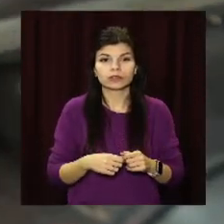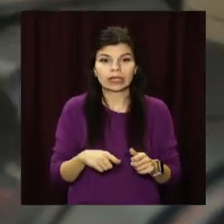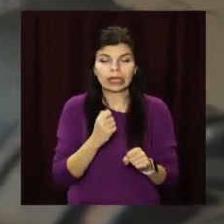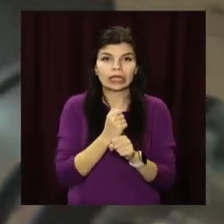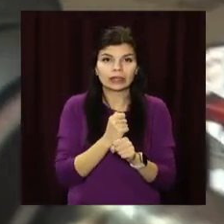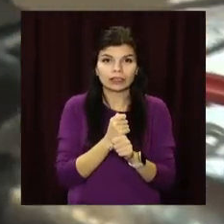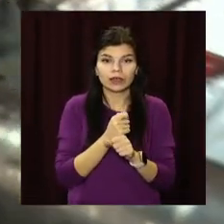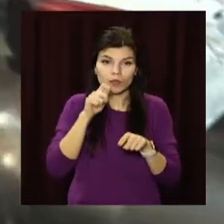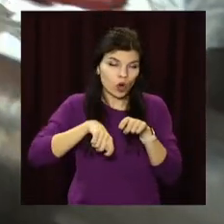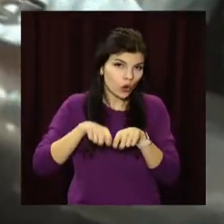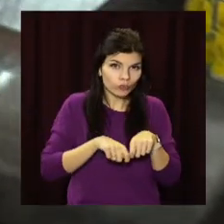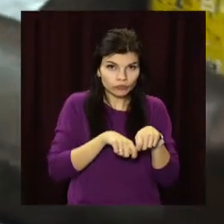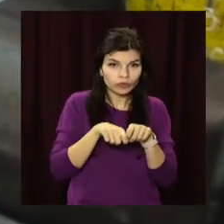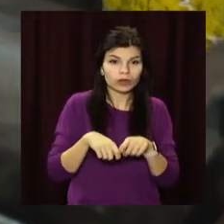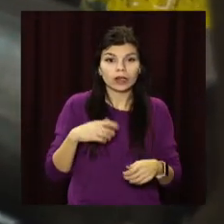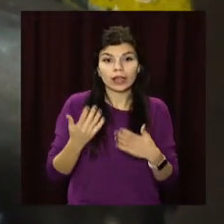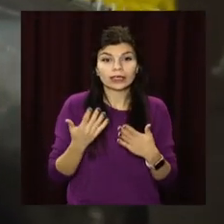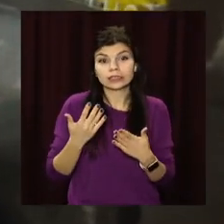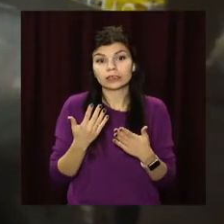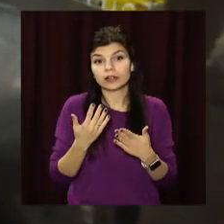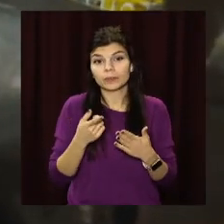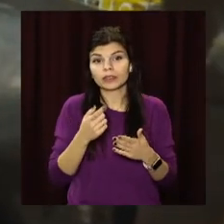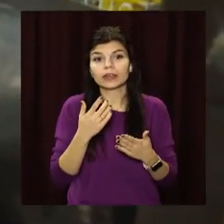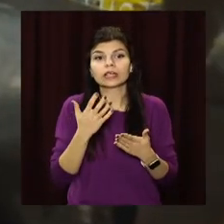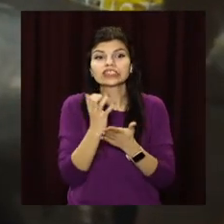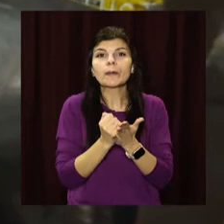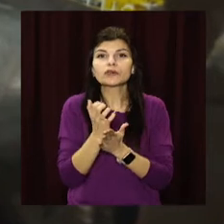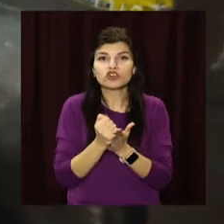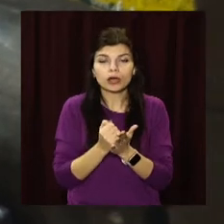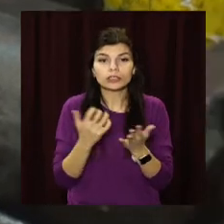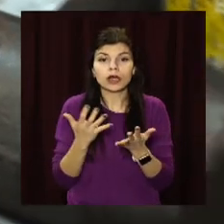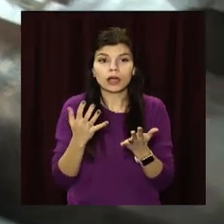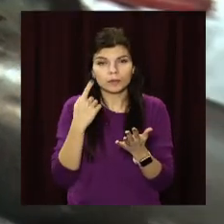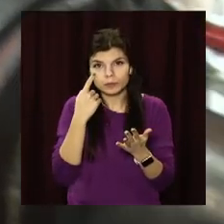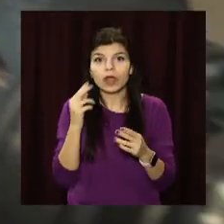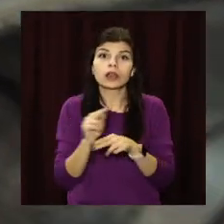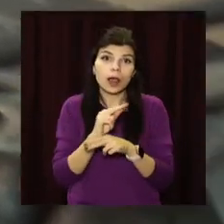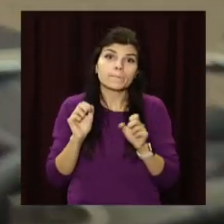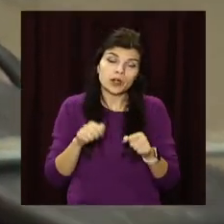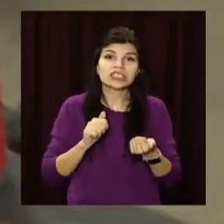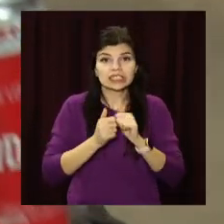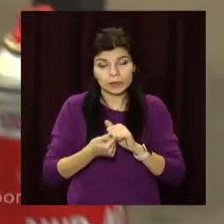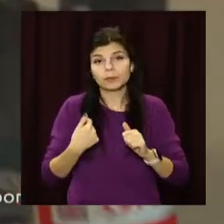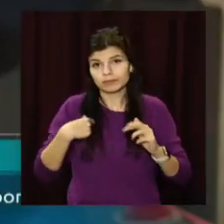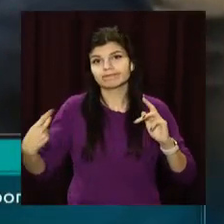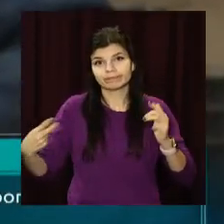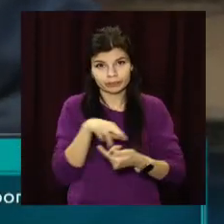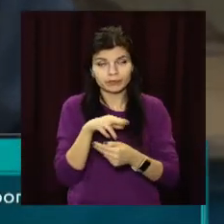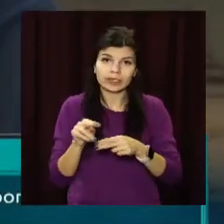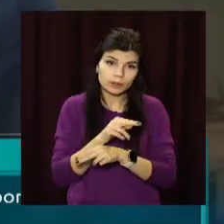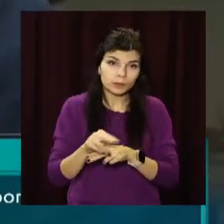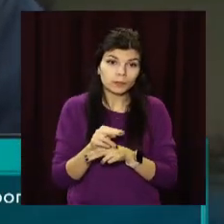Делаем ревизию. Так, если есть запчасти, которые подлежат ремонту или замене, мы замениваем или же